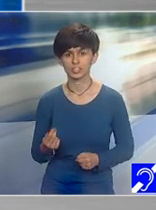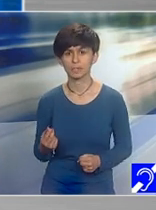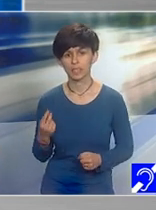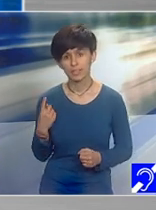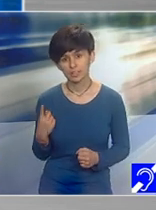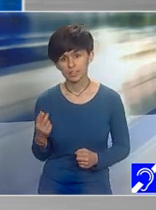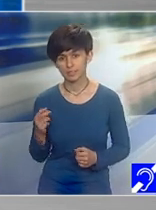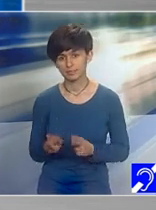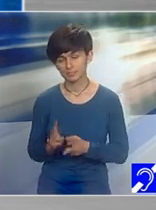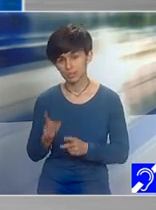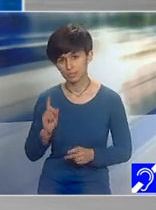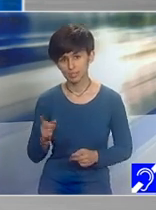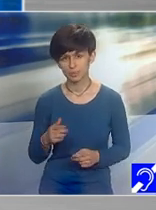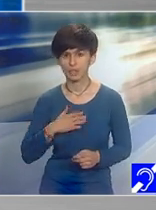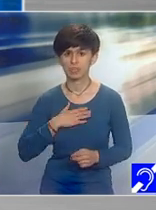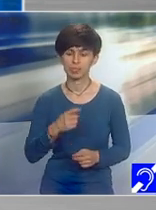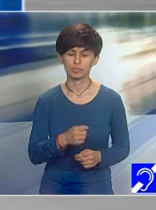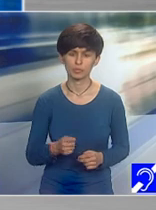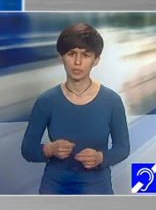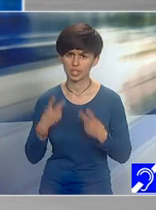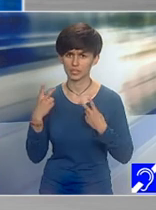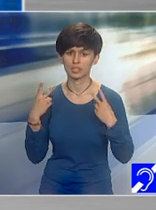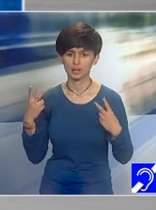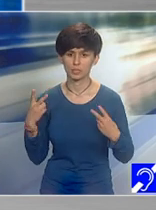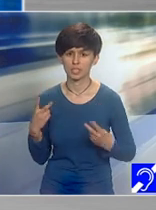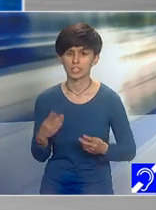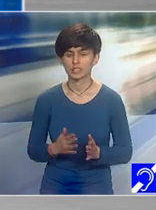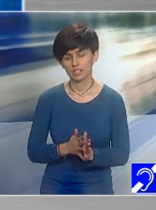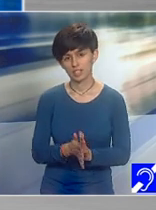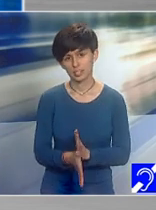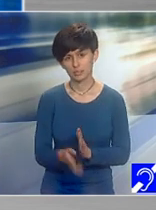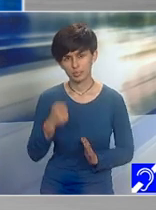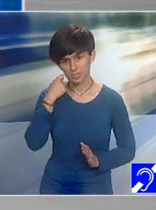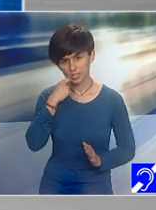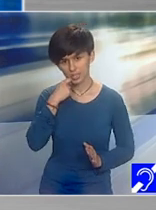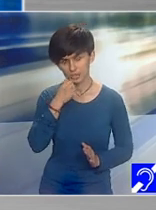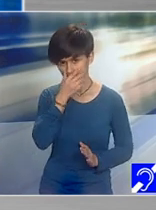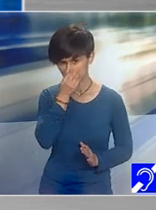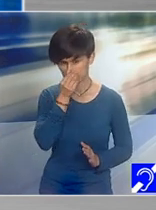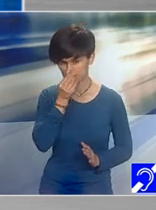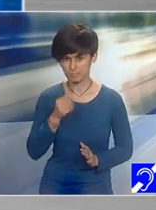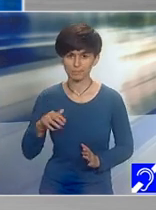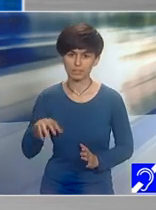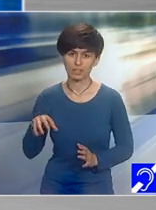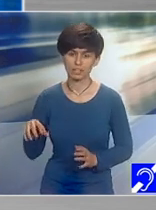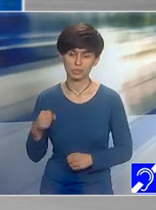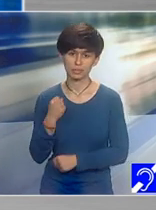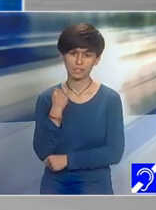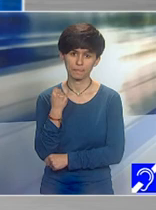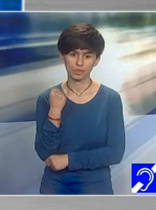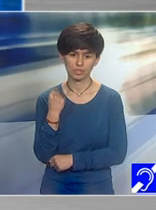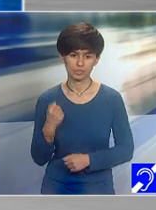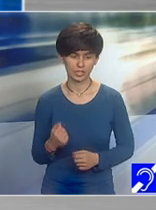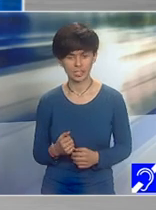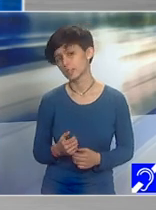urmărim. Avem un proiect foarte important, acela de implementare în Cluj de puncte gospodărești îngropate, astfel încât la nivelul